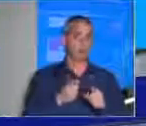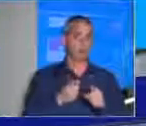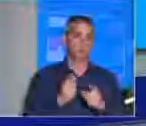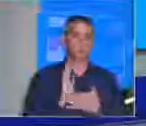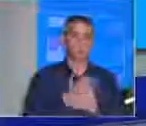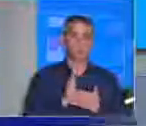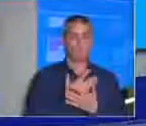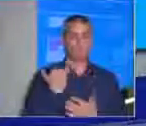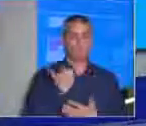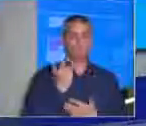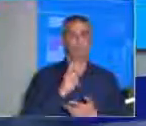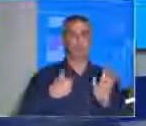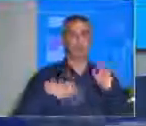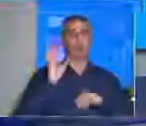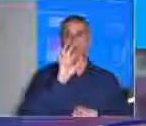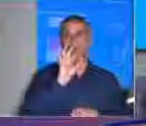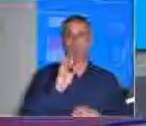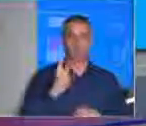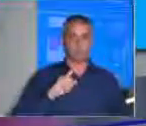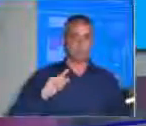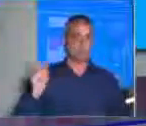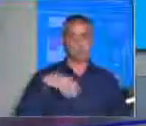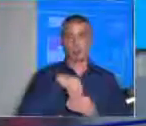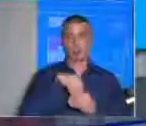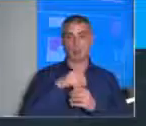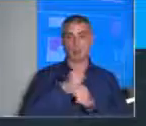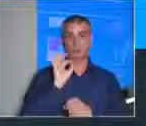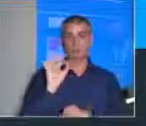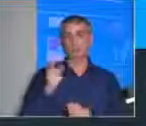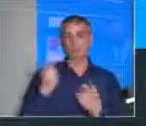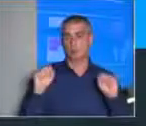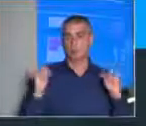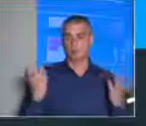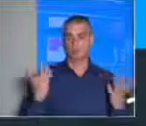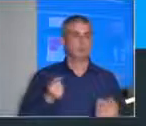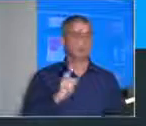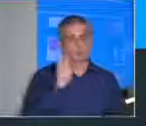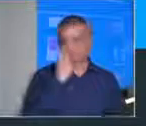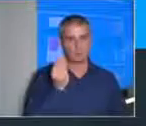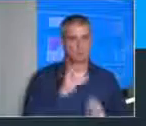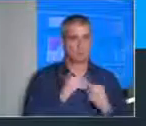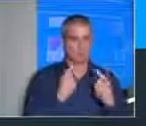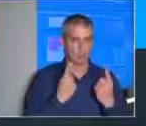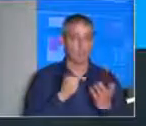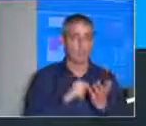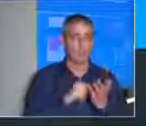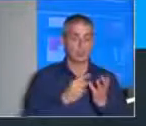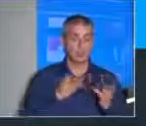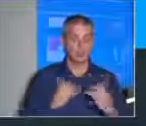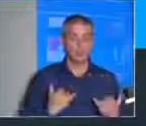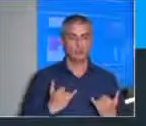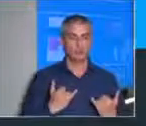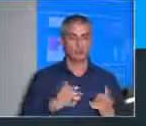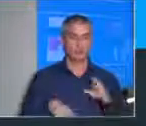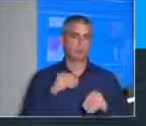כן. קובעות כל פעם את הרוב שלהם, את כל האלקטורים נכון, שלהם, שני, לדמוקרטים. תראי מה עוד קורה. בגלל השיטה הנוכחית, אז